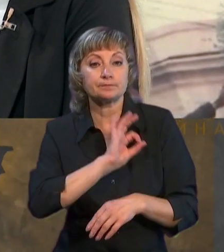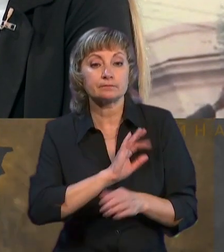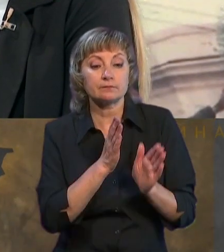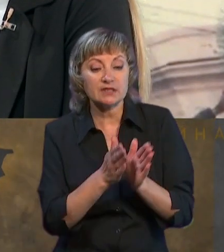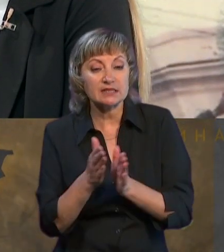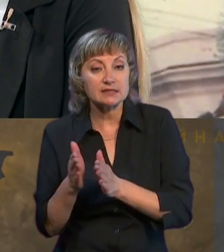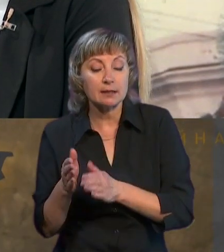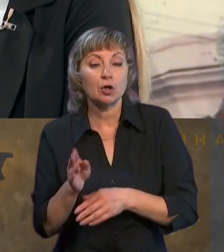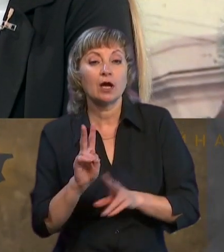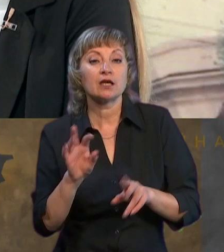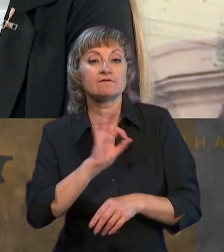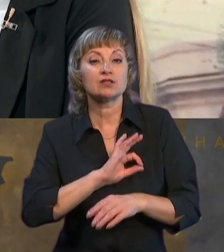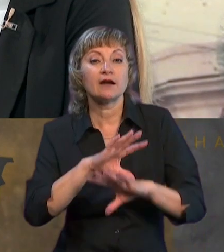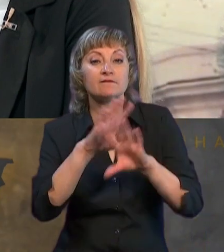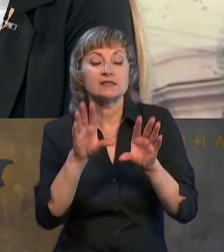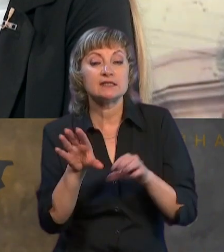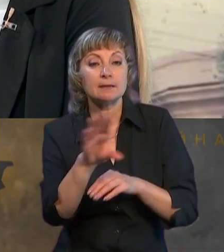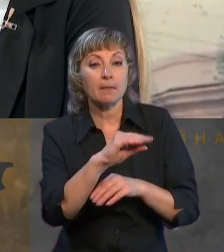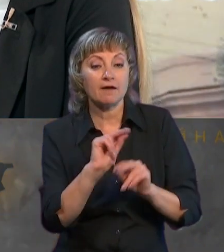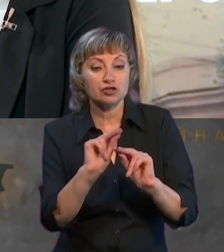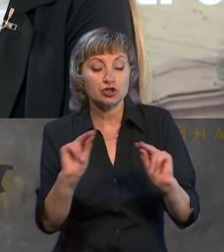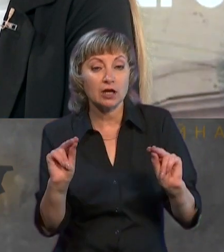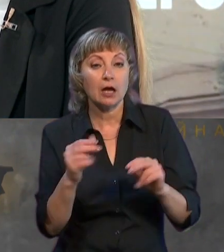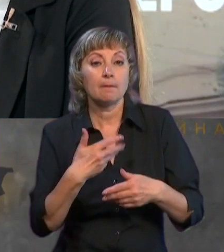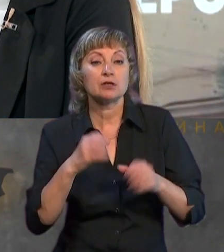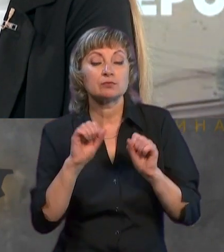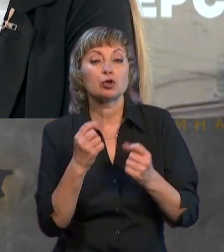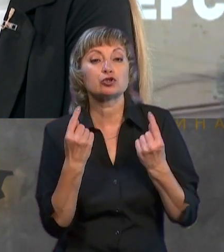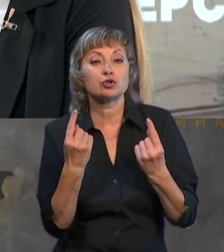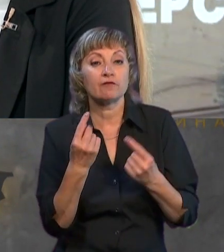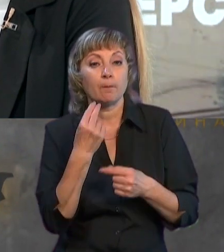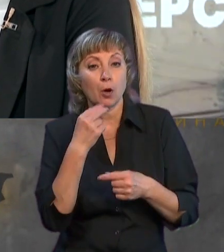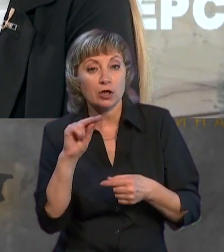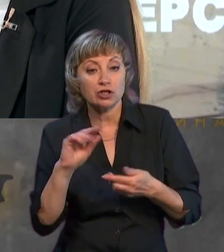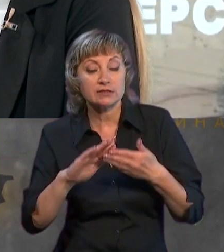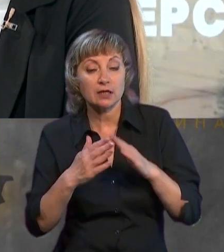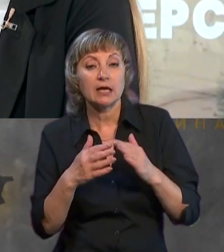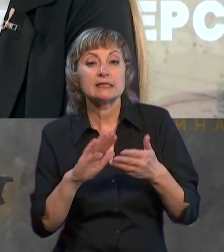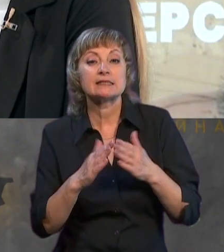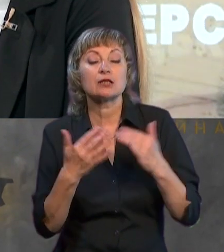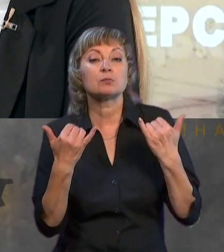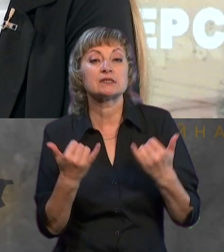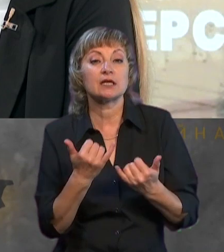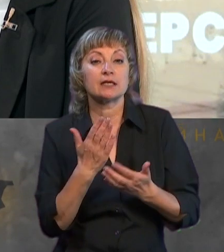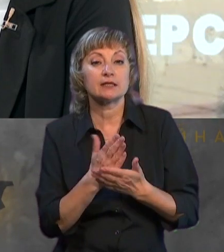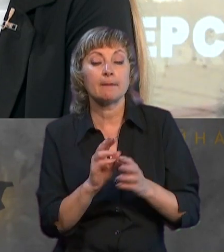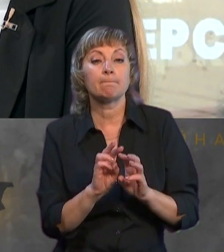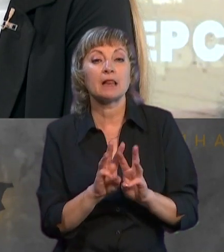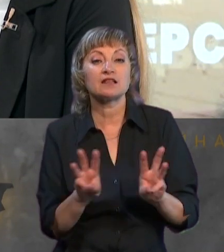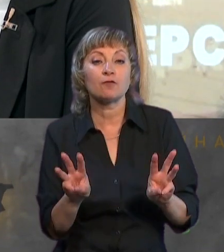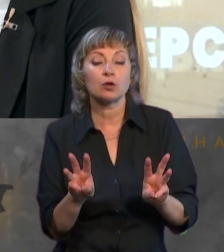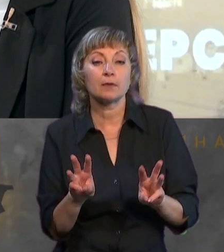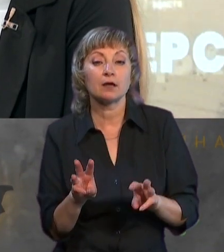які вживаються всіма вчителями, ми зможемо суттєво покращити ситуацію. Станом на зараз вже є на платформі,